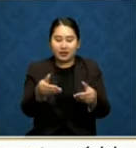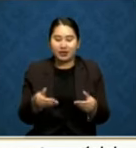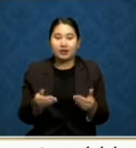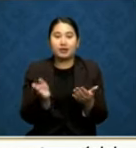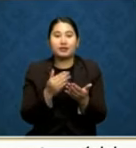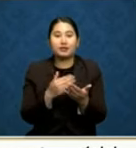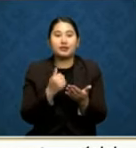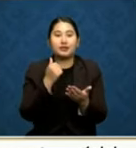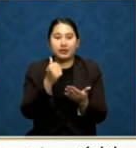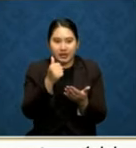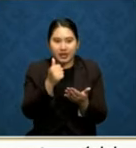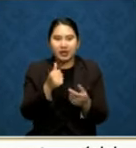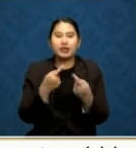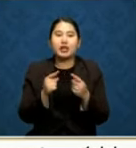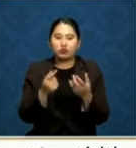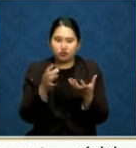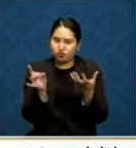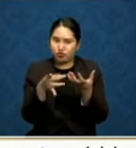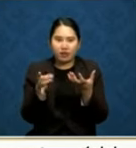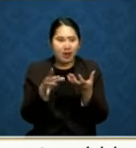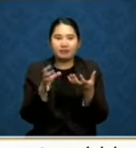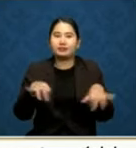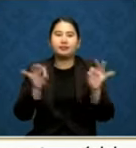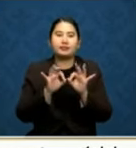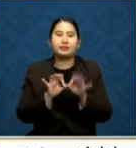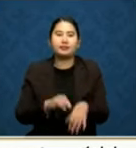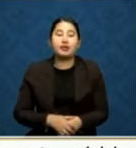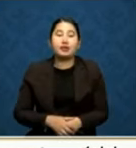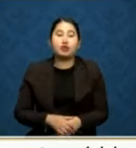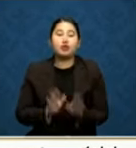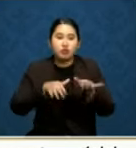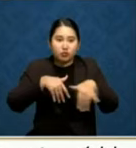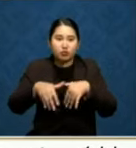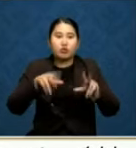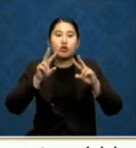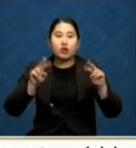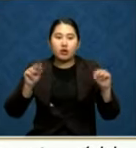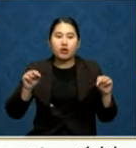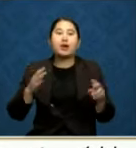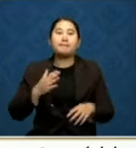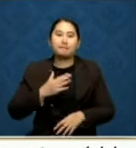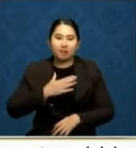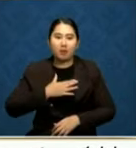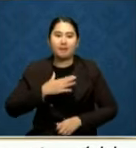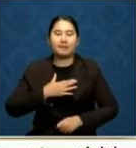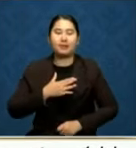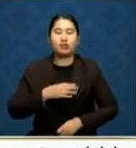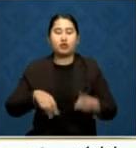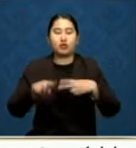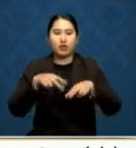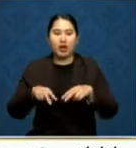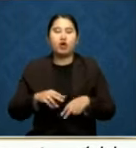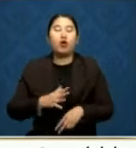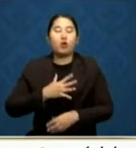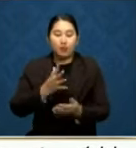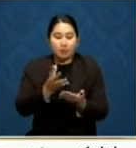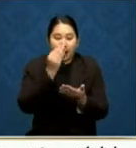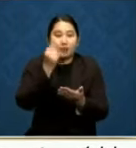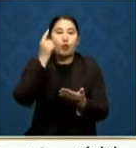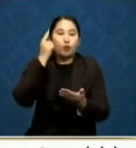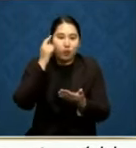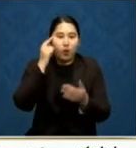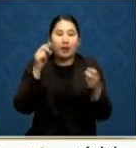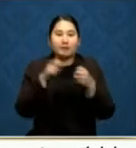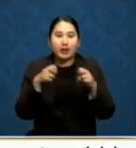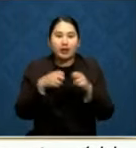ี แต่ขอคุณภาพให้พี่น้ประชาชนคนนนทบุรีของผมสามารรู้ได้ว่าเวลาเข